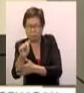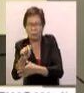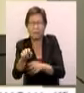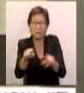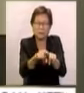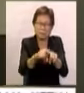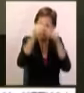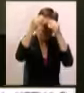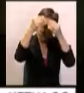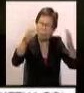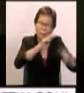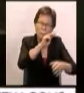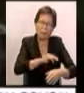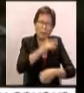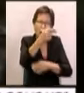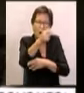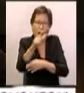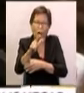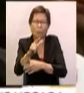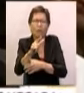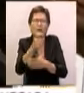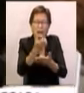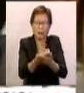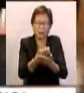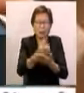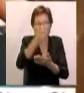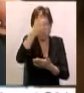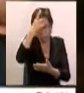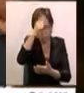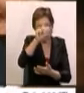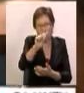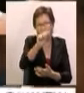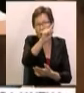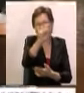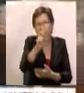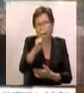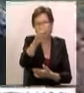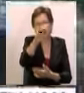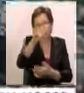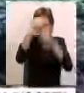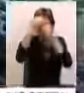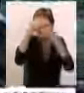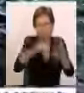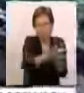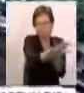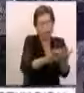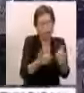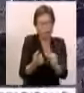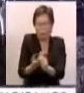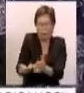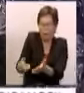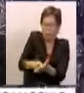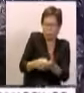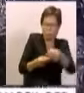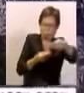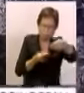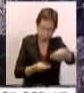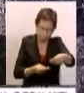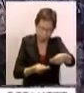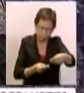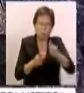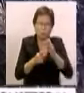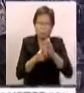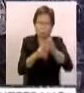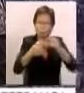Seperti yang diumumkan Menteri Hal Ehwal Ekonomi Datuk Seri Muhammad Azmin Ali, draft pertama laporan berkenaan